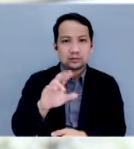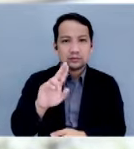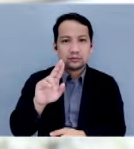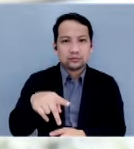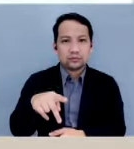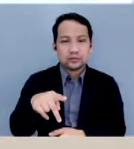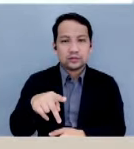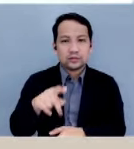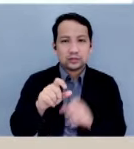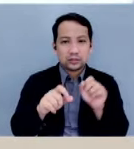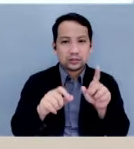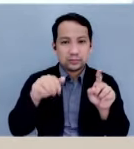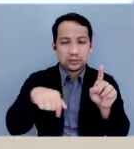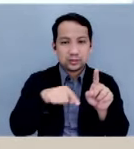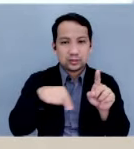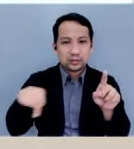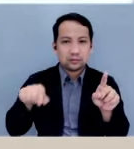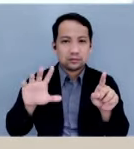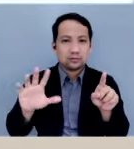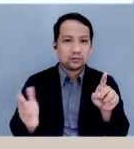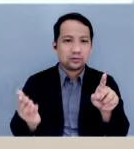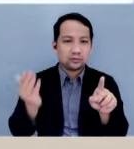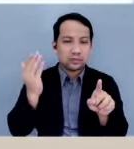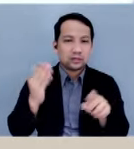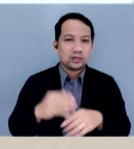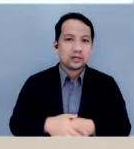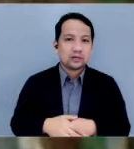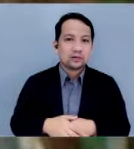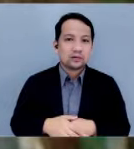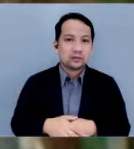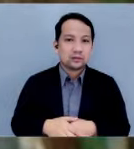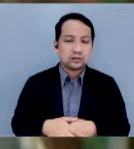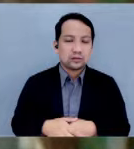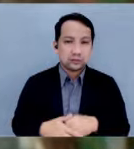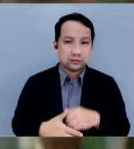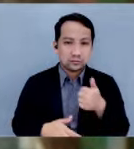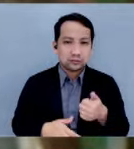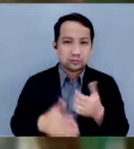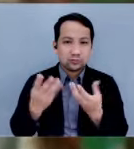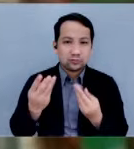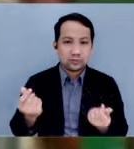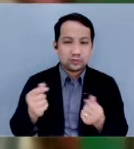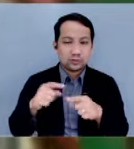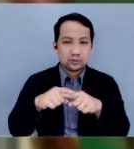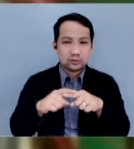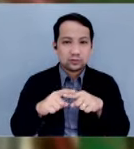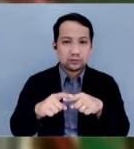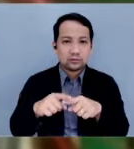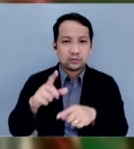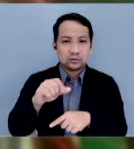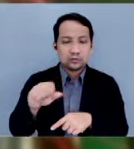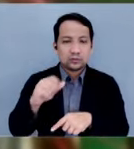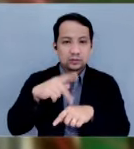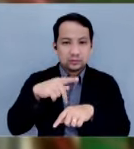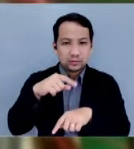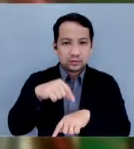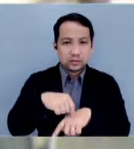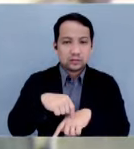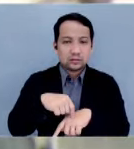11 ng gabi mamaya hanggang alas 5 ng madaling araw bukas. Mawawalan din ang kuryente sa San Antonio sa Parañaque